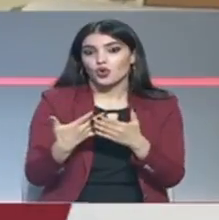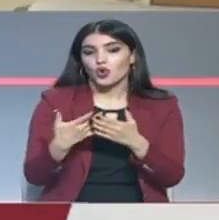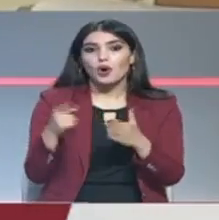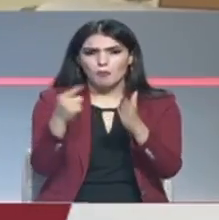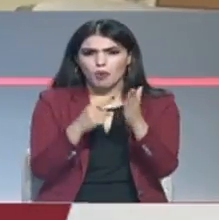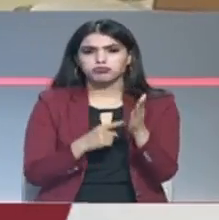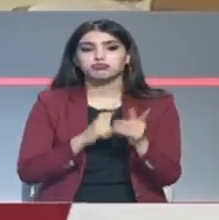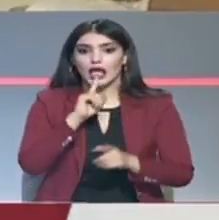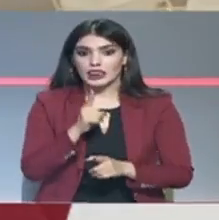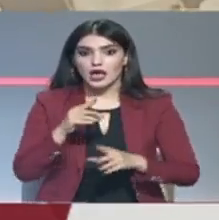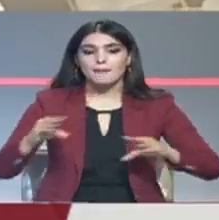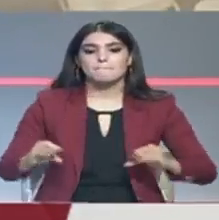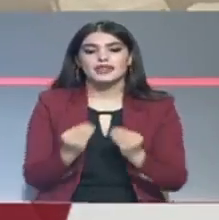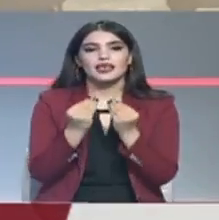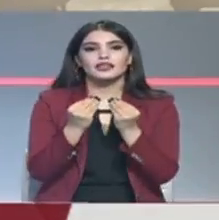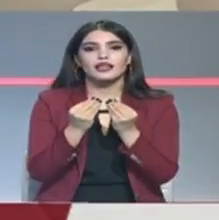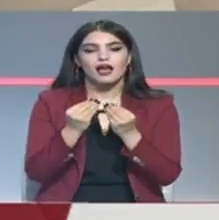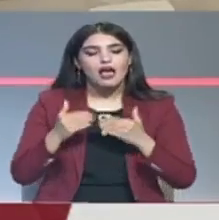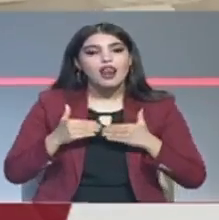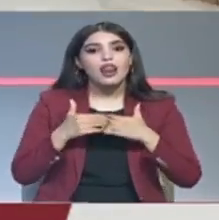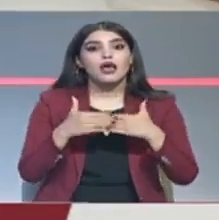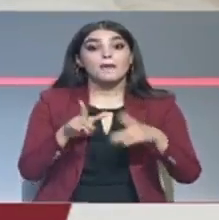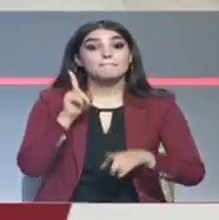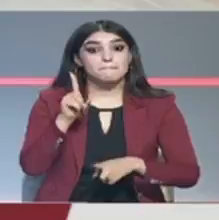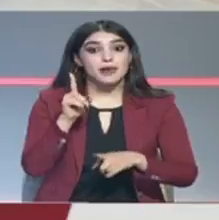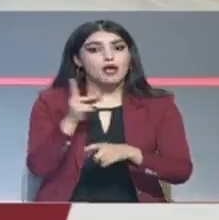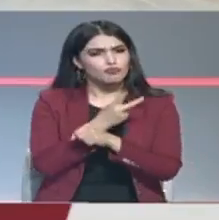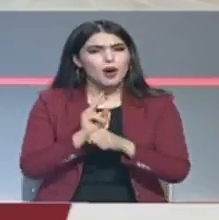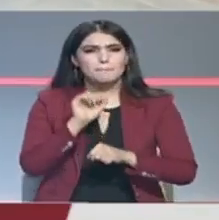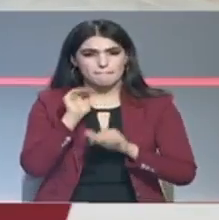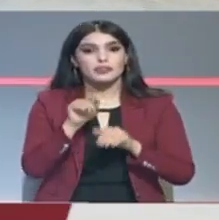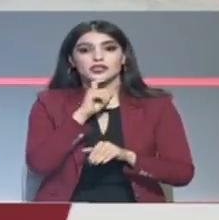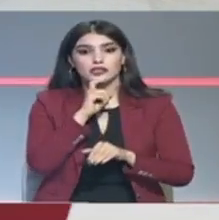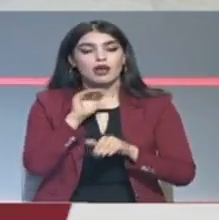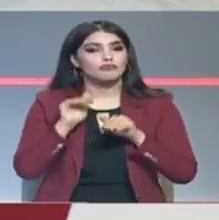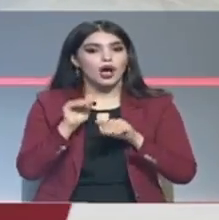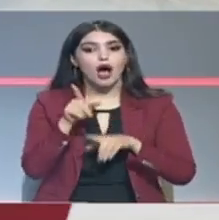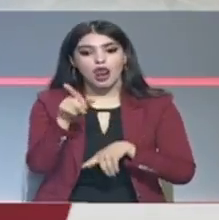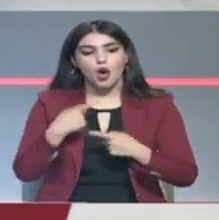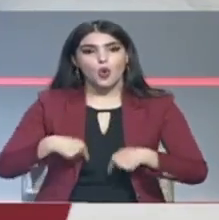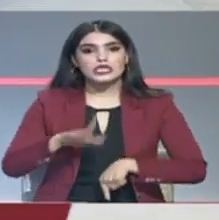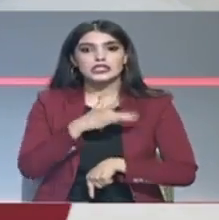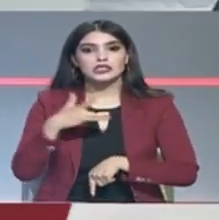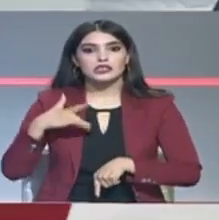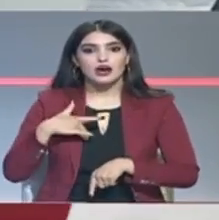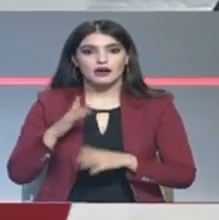تؤكد بدايه الانفراج ولكن الخطر لايزال قائما وفق وزير الصحه